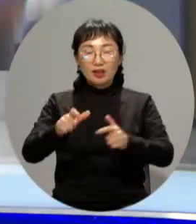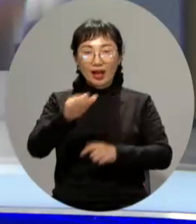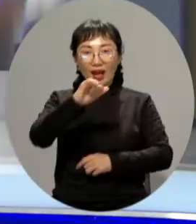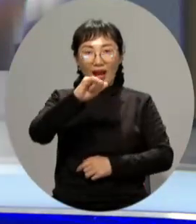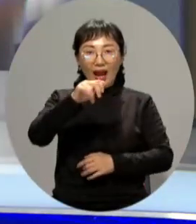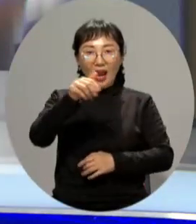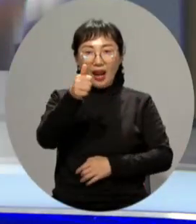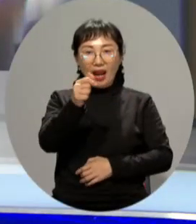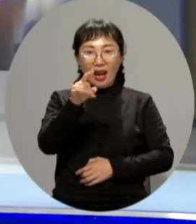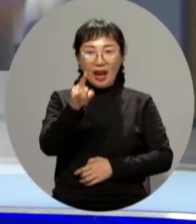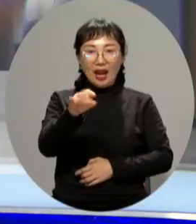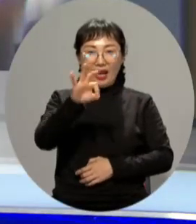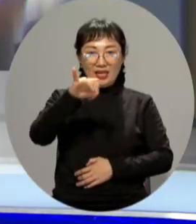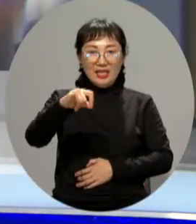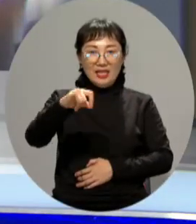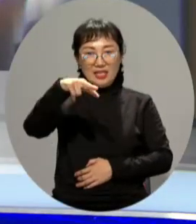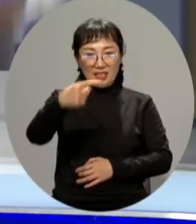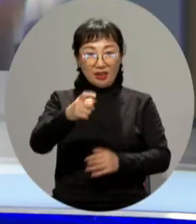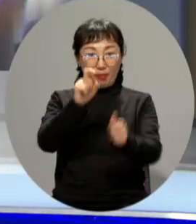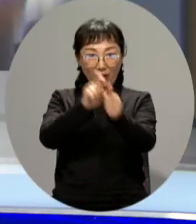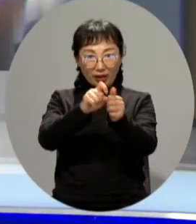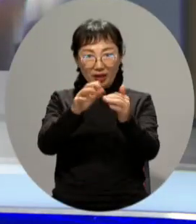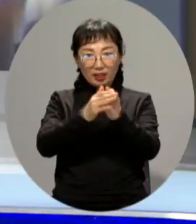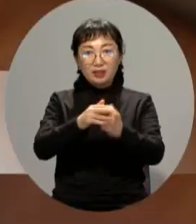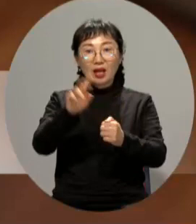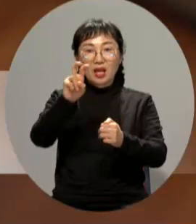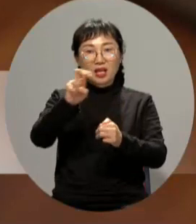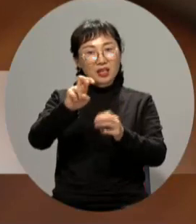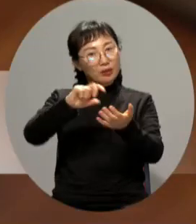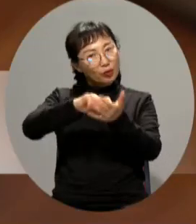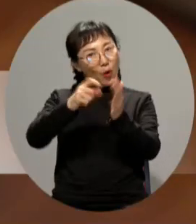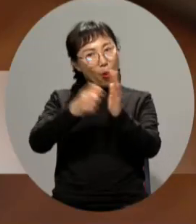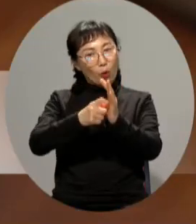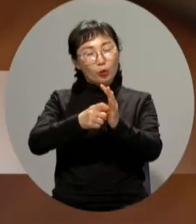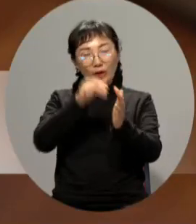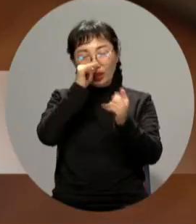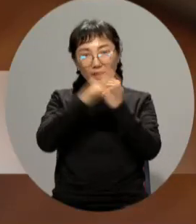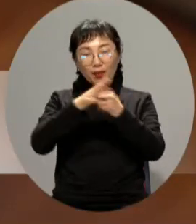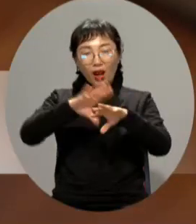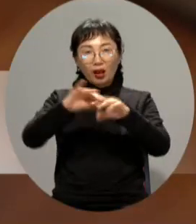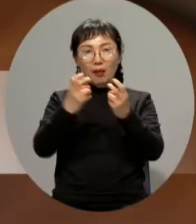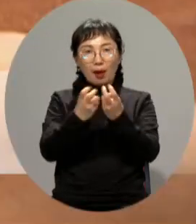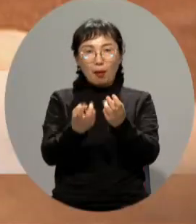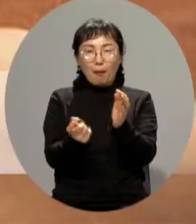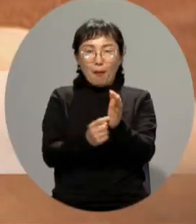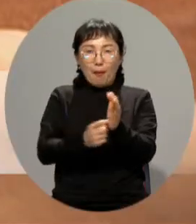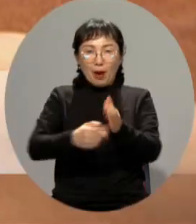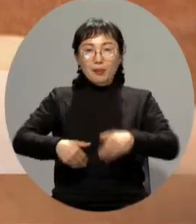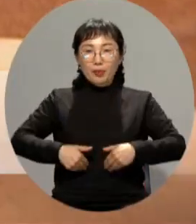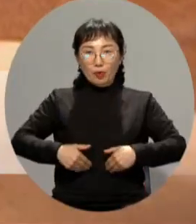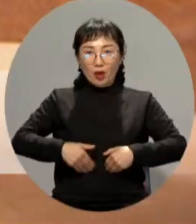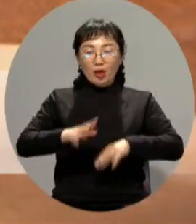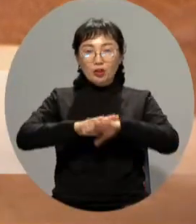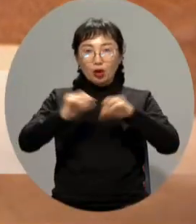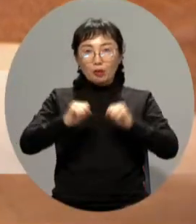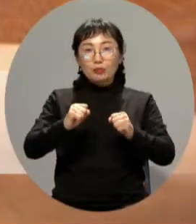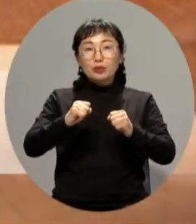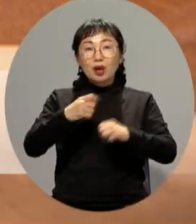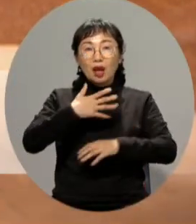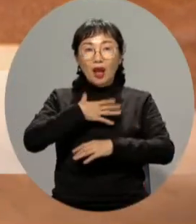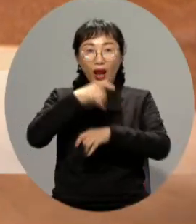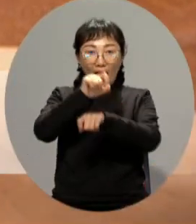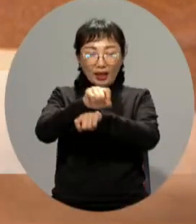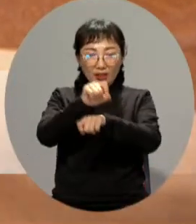에이즈 검사 양성률이 20%에 육박하는 것으로 나타나 계책 마련이 시급하다는 지적입니다 전라북도 행정사무감사